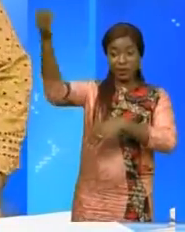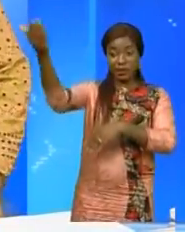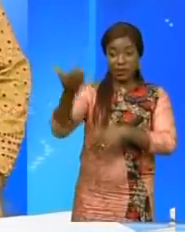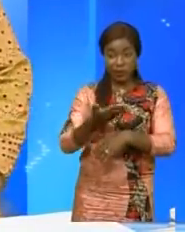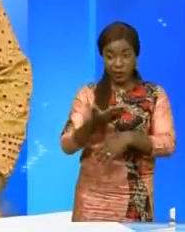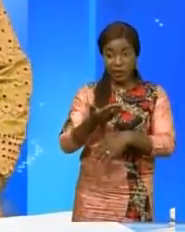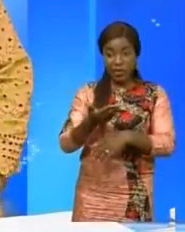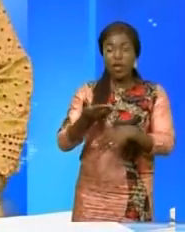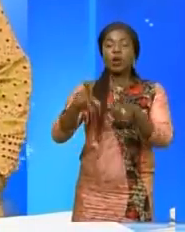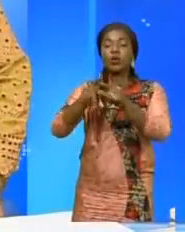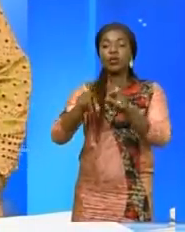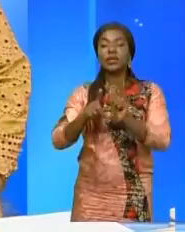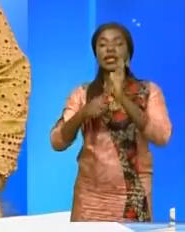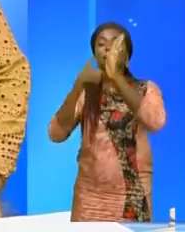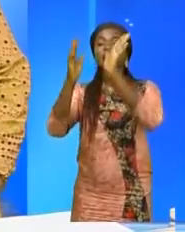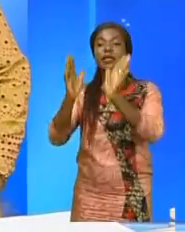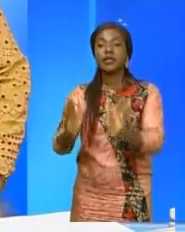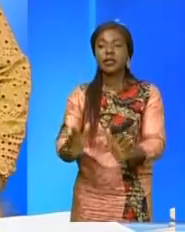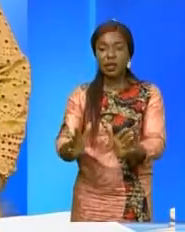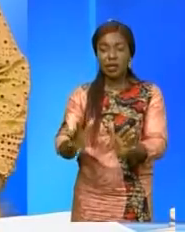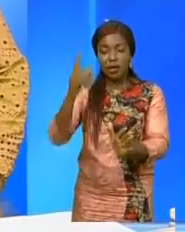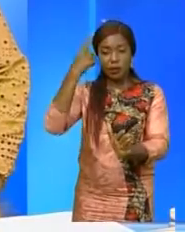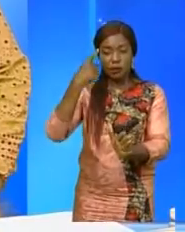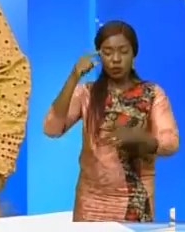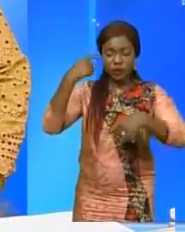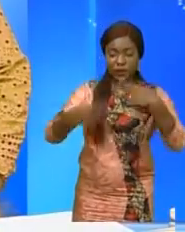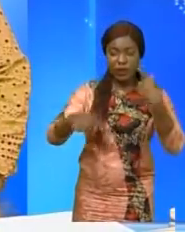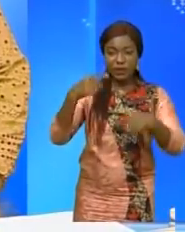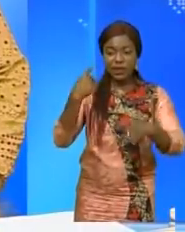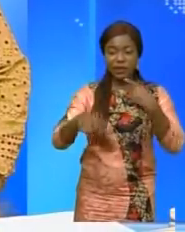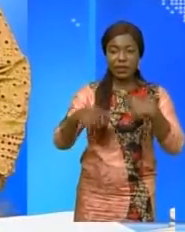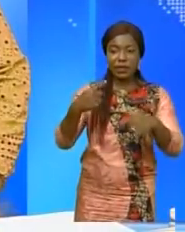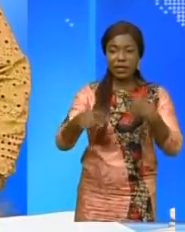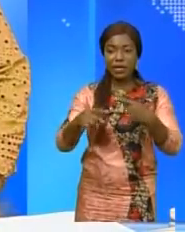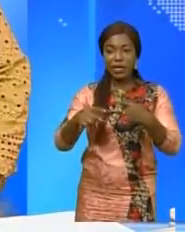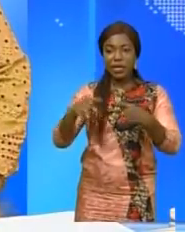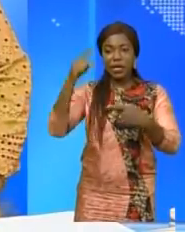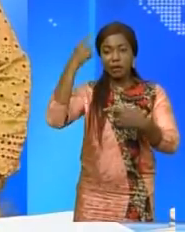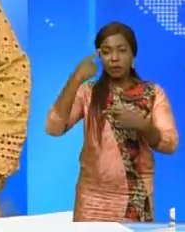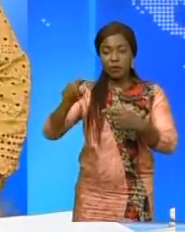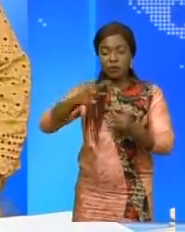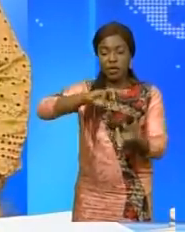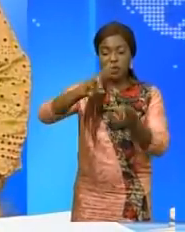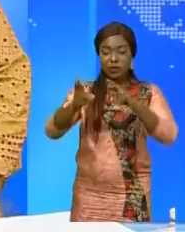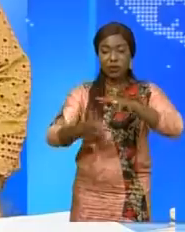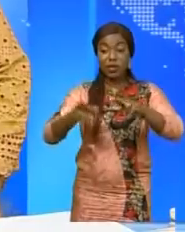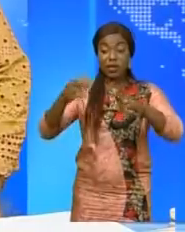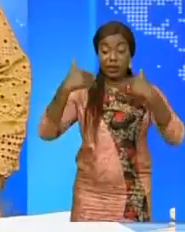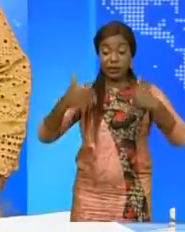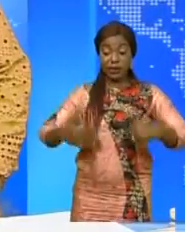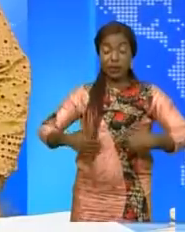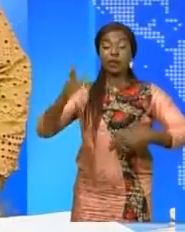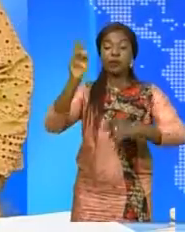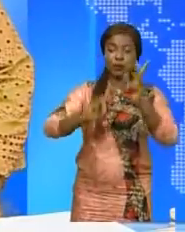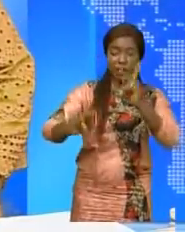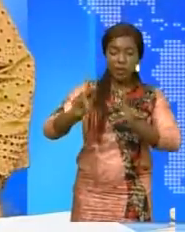a reçu le représentant des fonderies pourrait discuter de mesures des restrictions à la santé publique le ministre